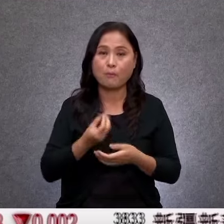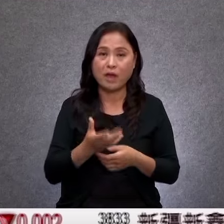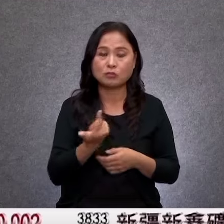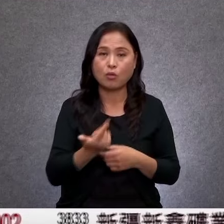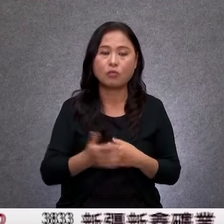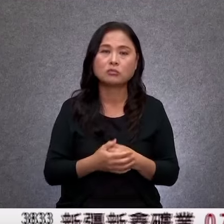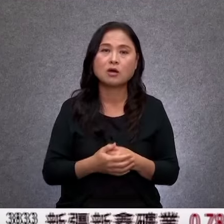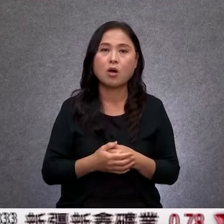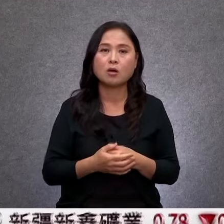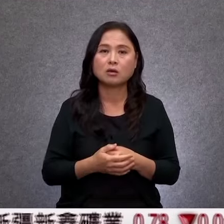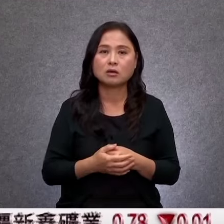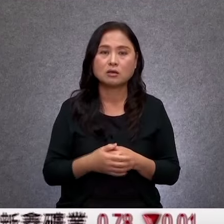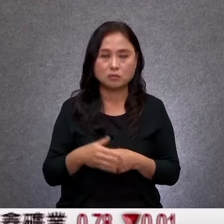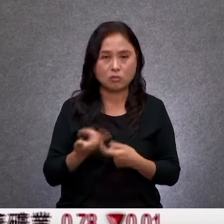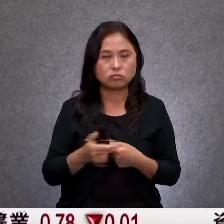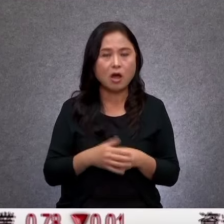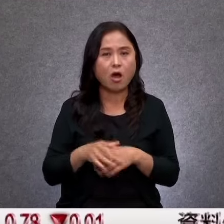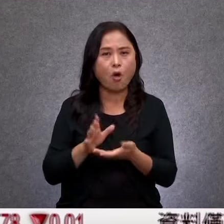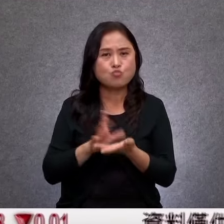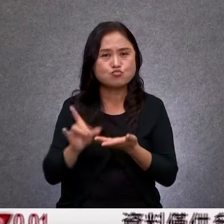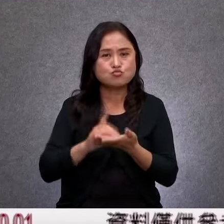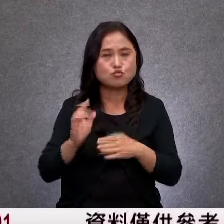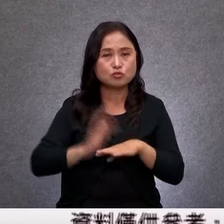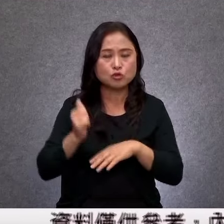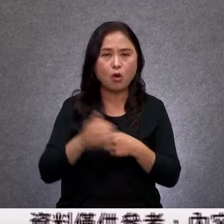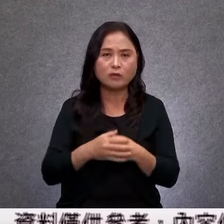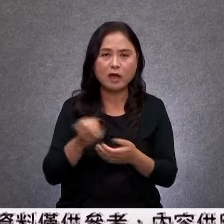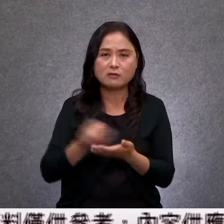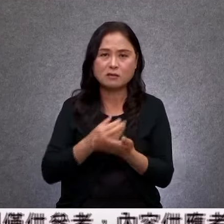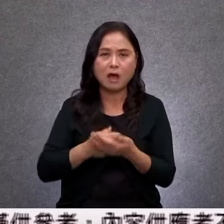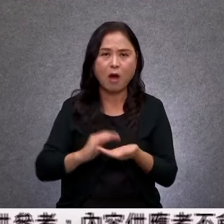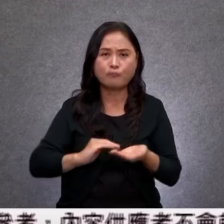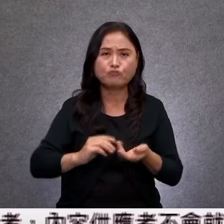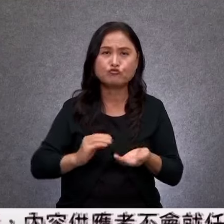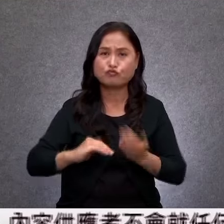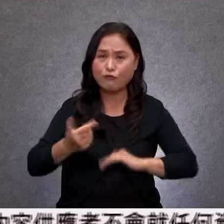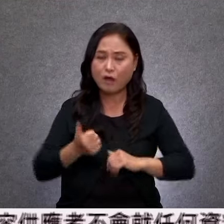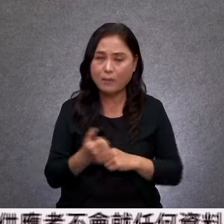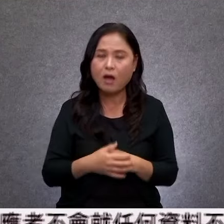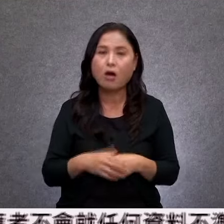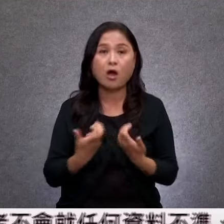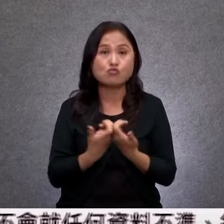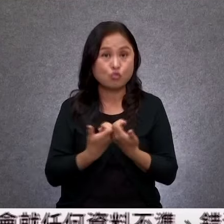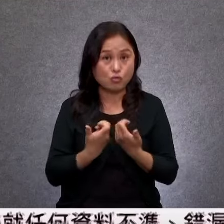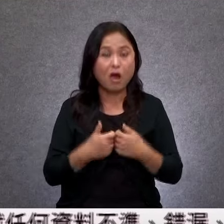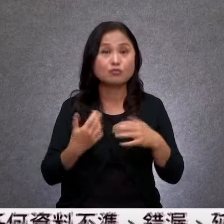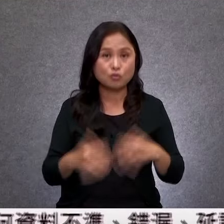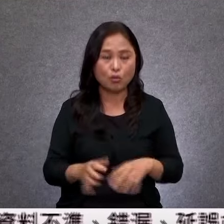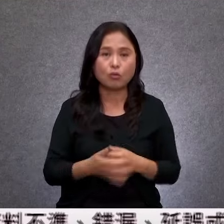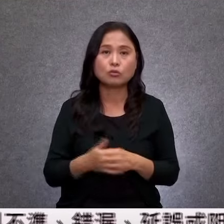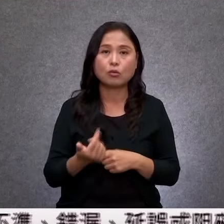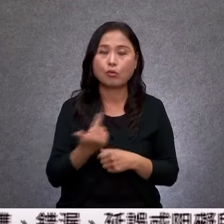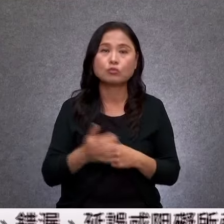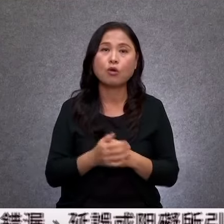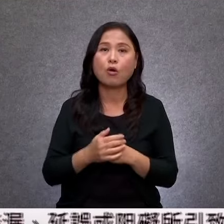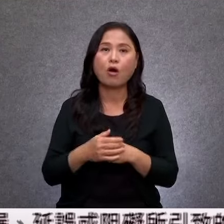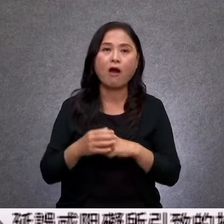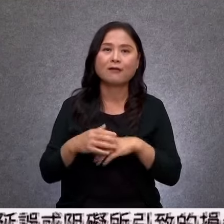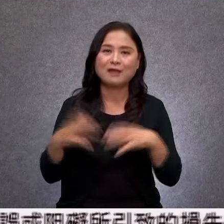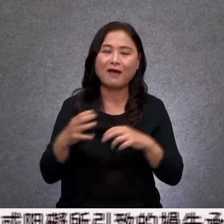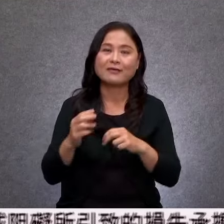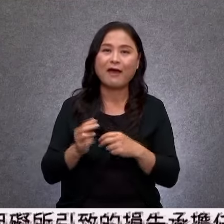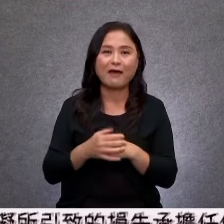高收入人士咧就要俾多啲税，但係會唔會就同你引進專才嗰個政策相違背咧？ 我哋計過數，